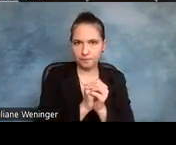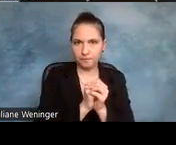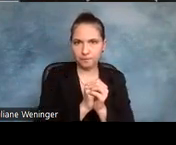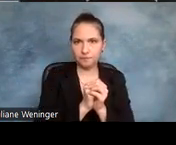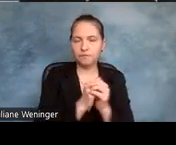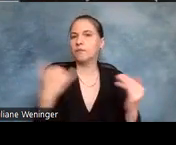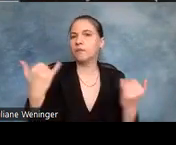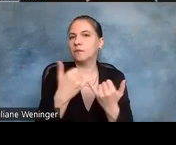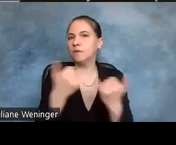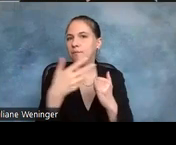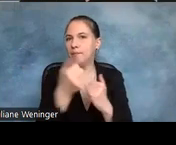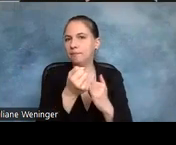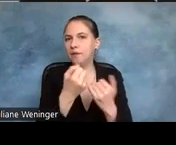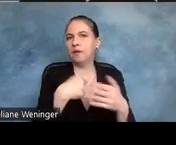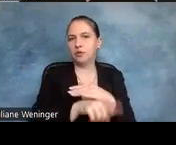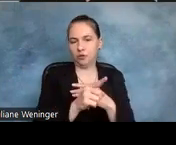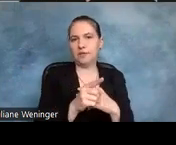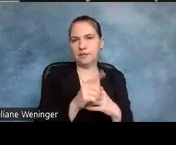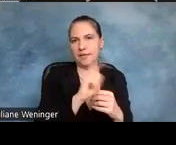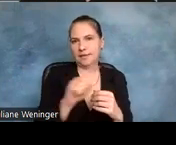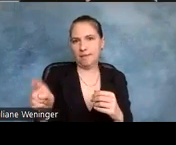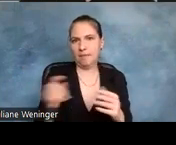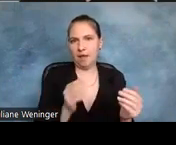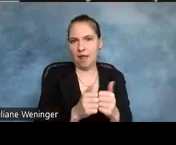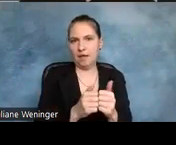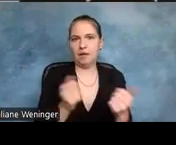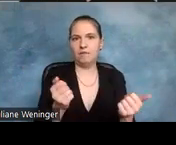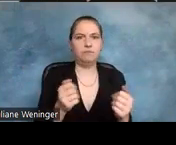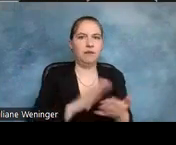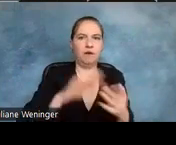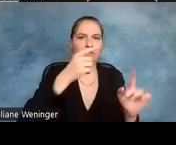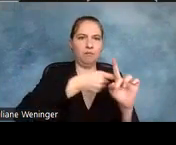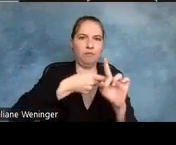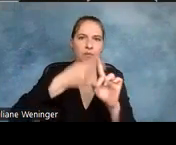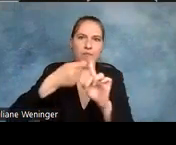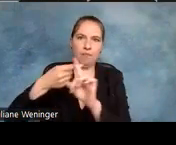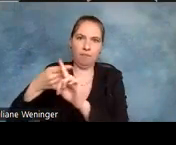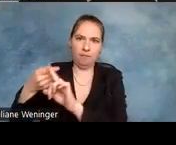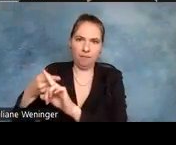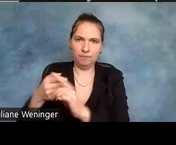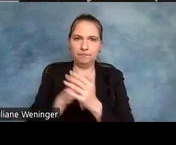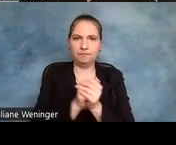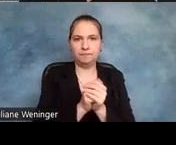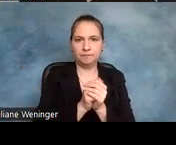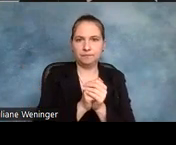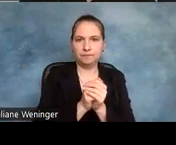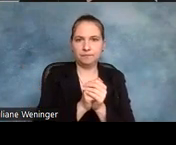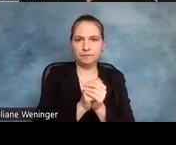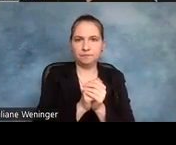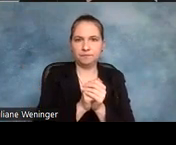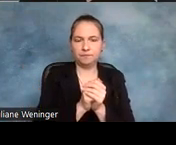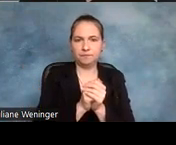man eben auch wieder sehr gut mit diesem Tab-Ally, weil es einfach durchnummeriert ist. Und hier macht es dann